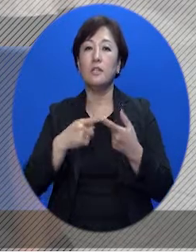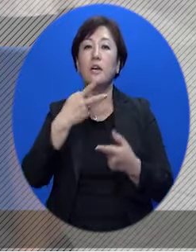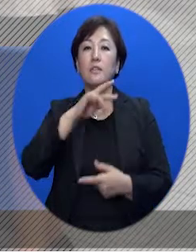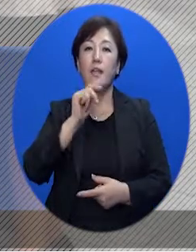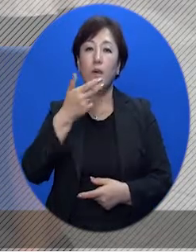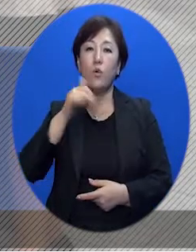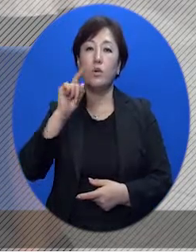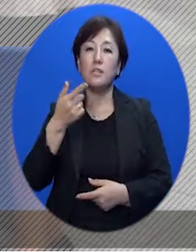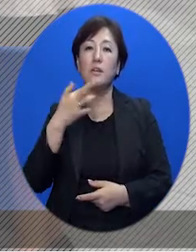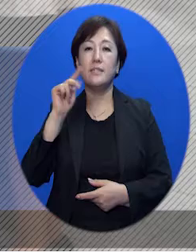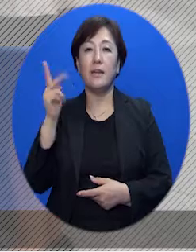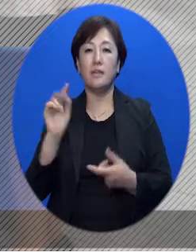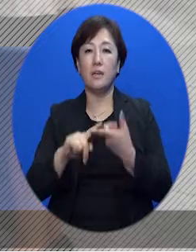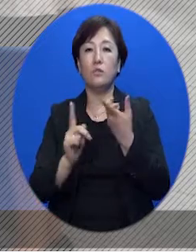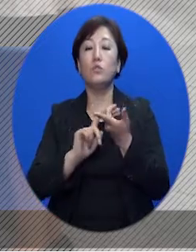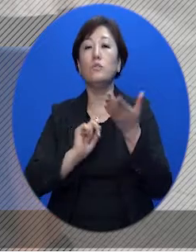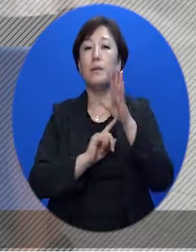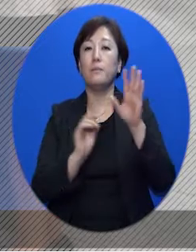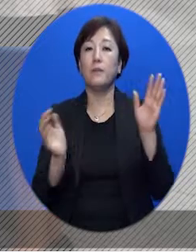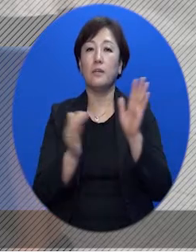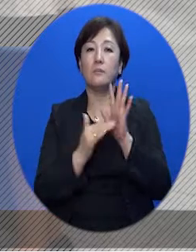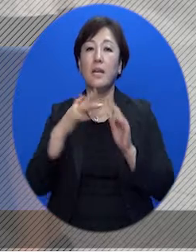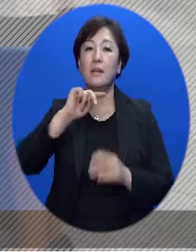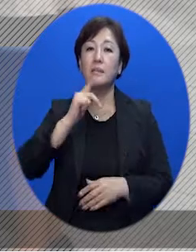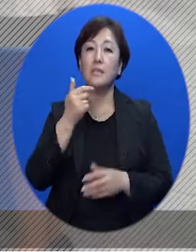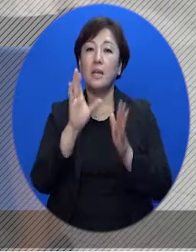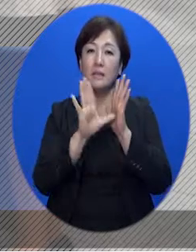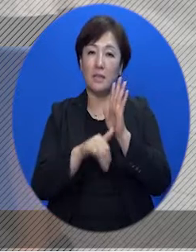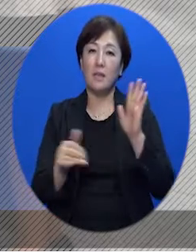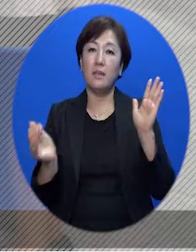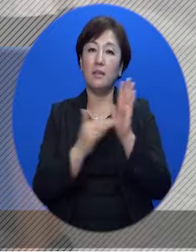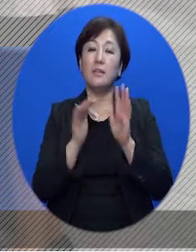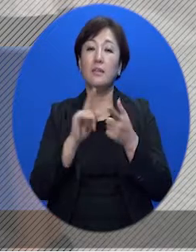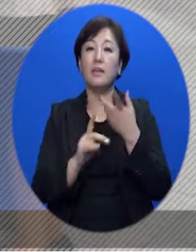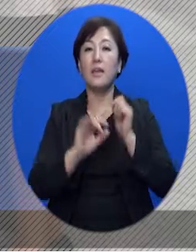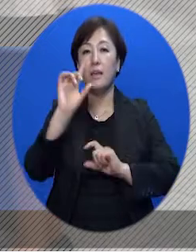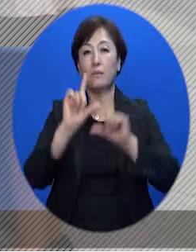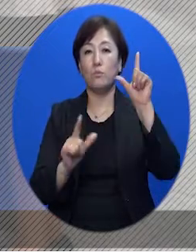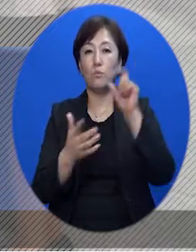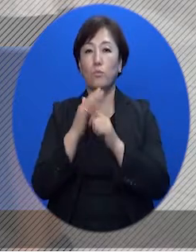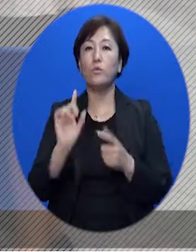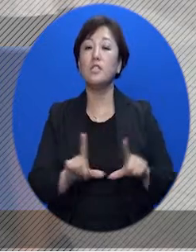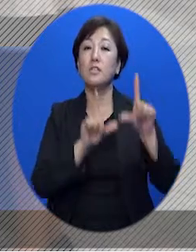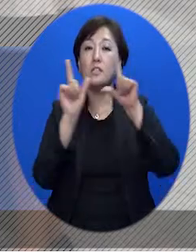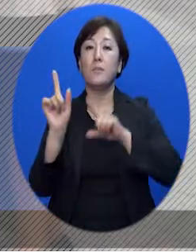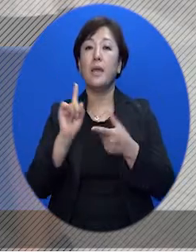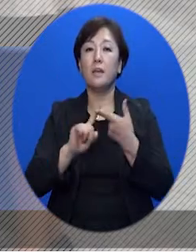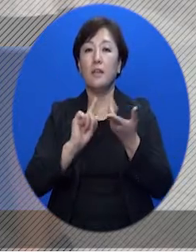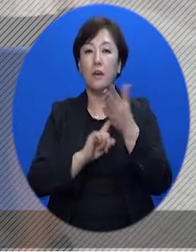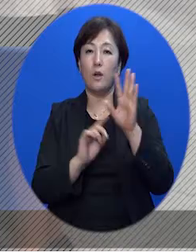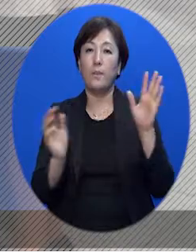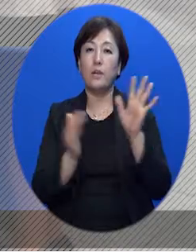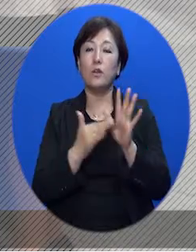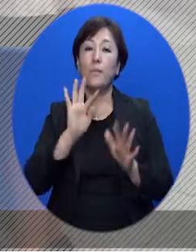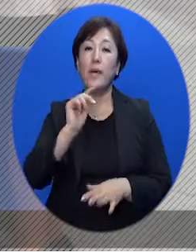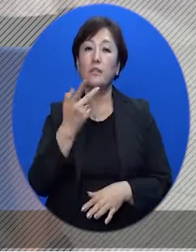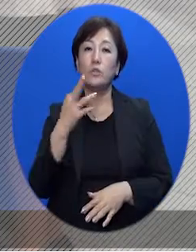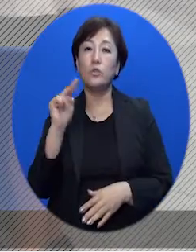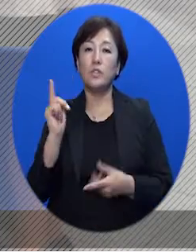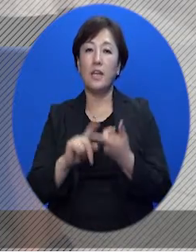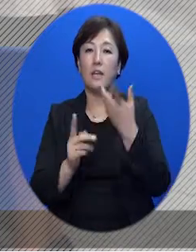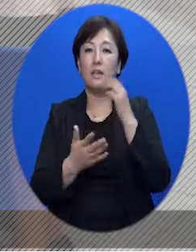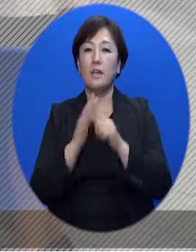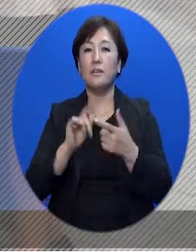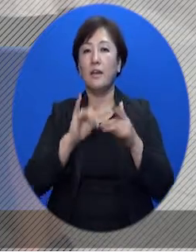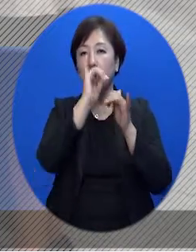대곡천 사냥꾼을 마련합니다. 선사시대 대곡천 사람들의 생활 모습을 복원해 그 속에서 반구대 암컷화의